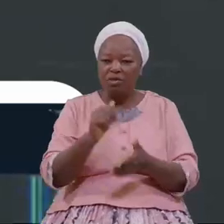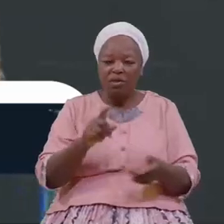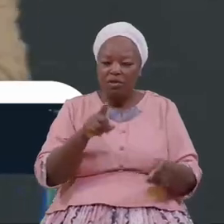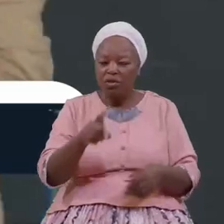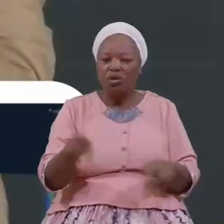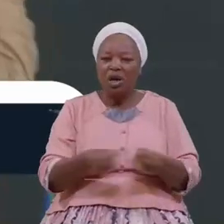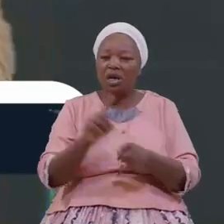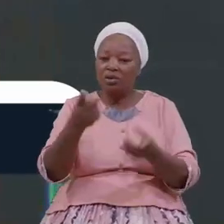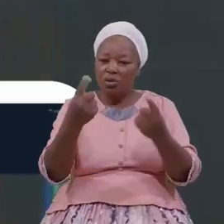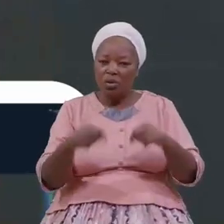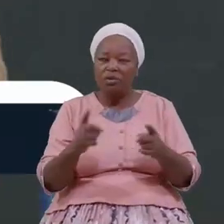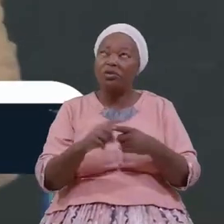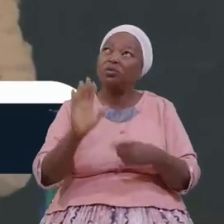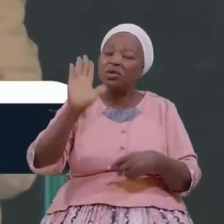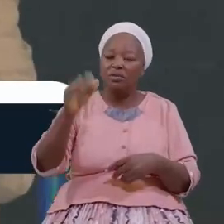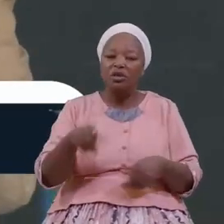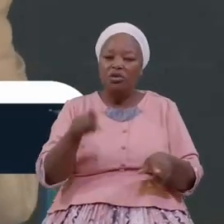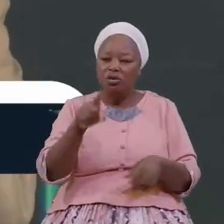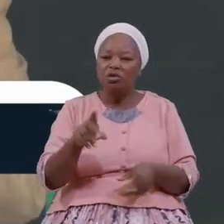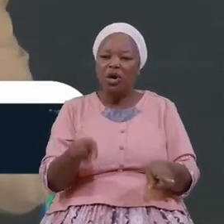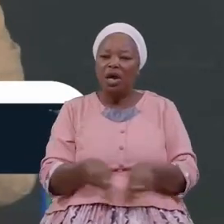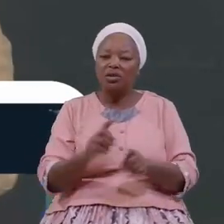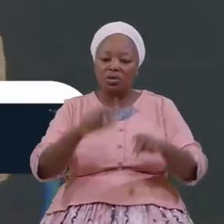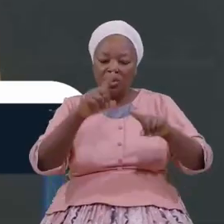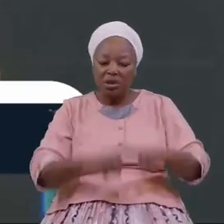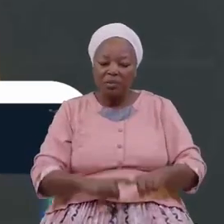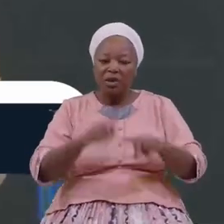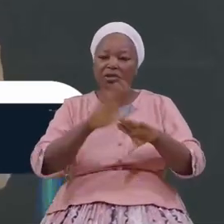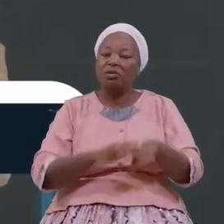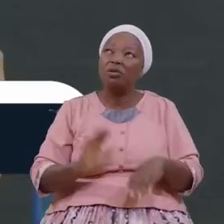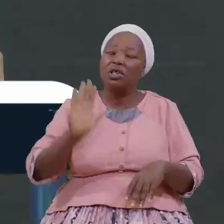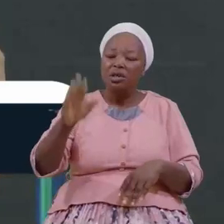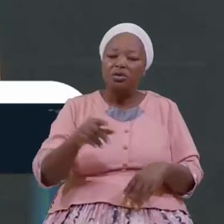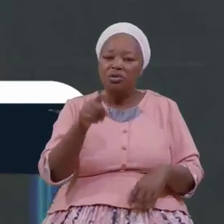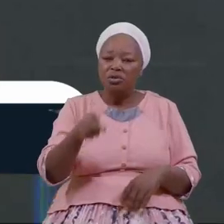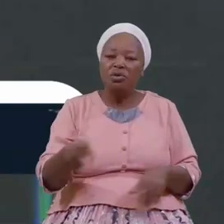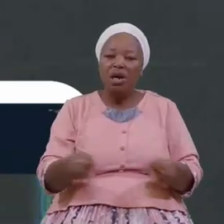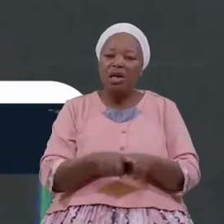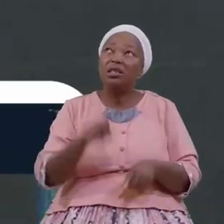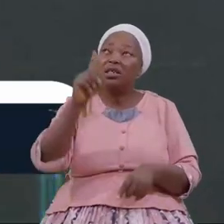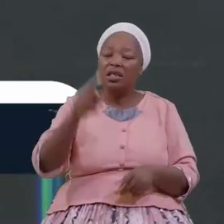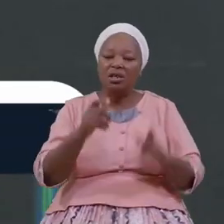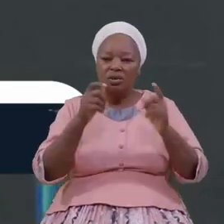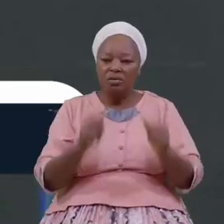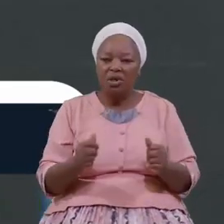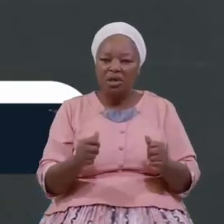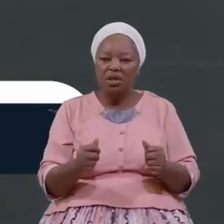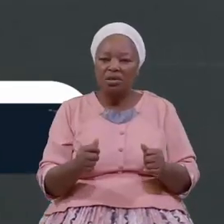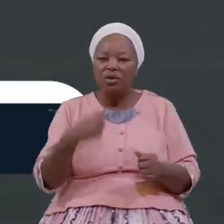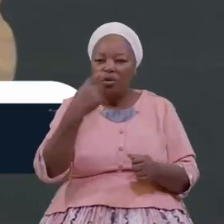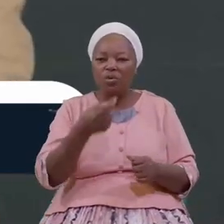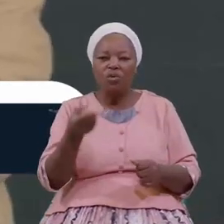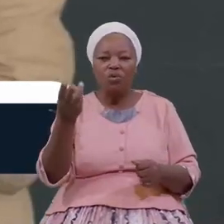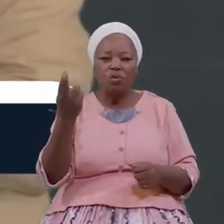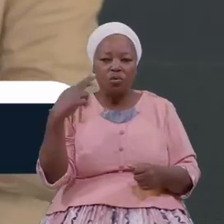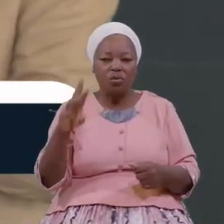comme vous venez à lui, vous, comme vous appuyez sur lui, alors, et